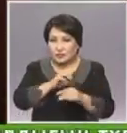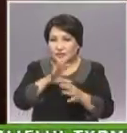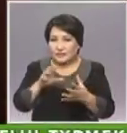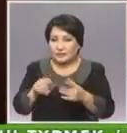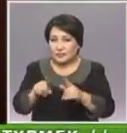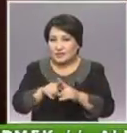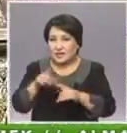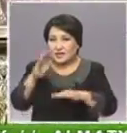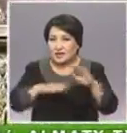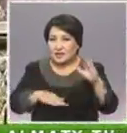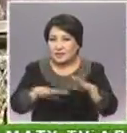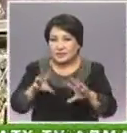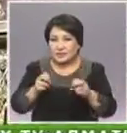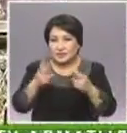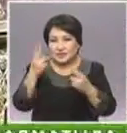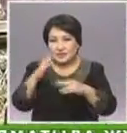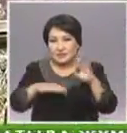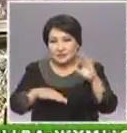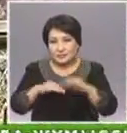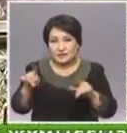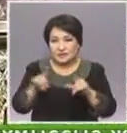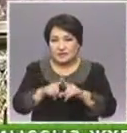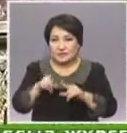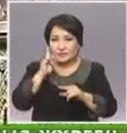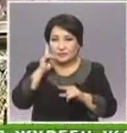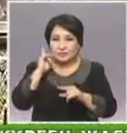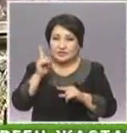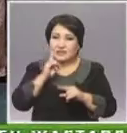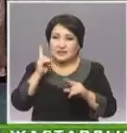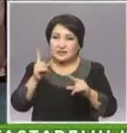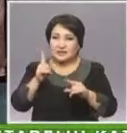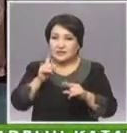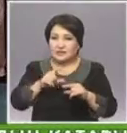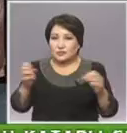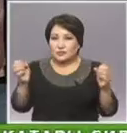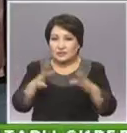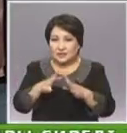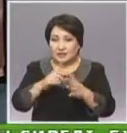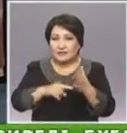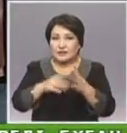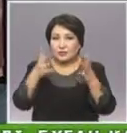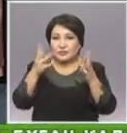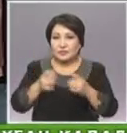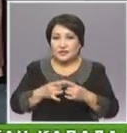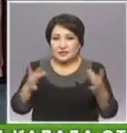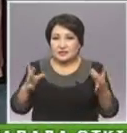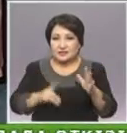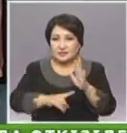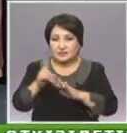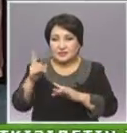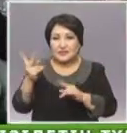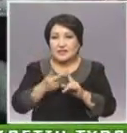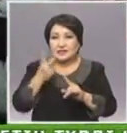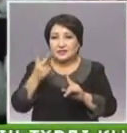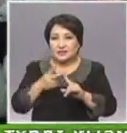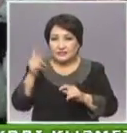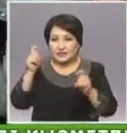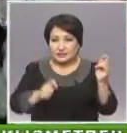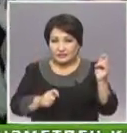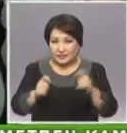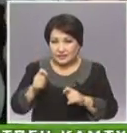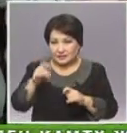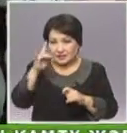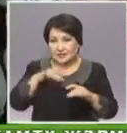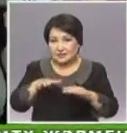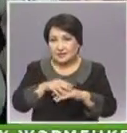кәсіби мамандар мен қатар әуесқой жастардың басын қосқан бұл шара қала күні мерекесін тойлауды бастаған екінші фестиваль. Қазақстан мен